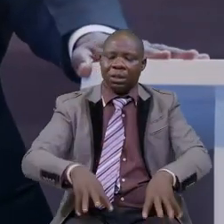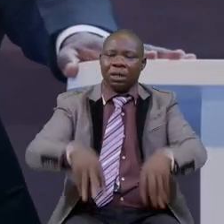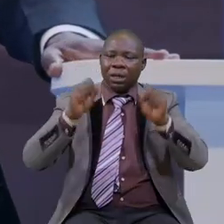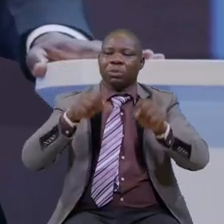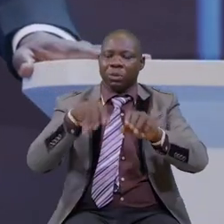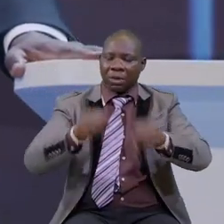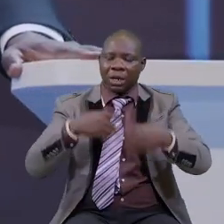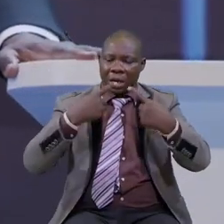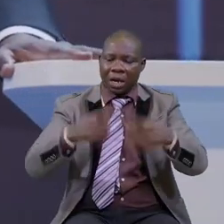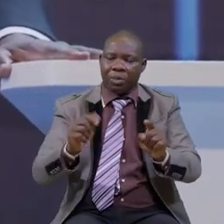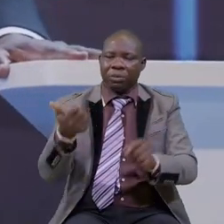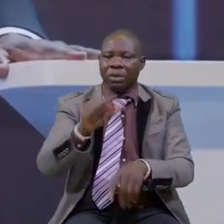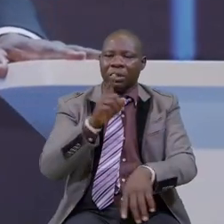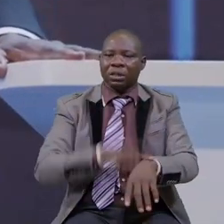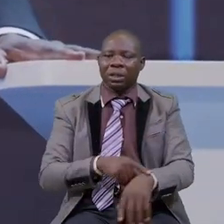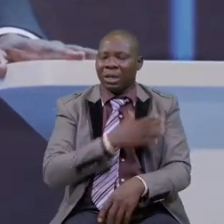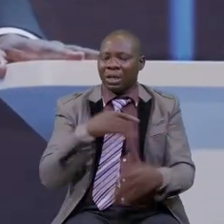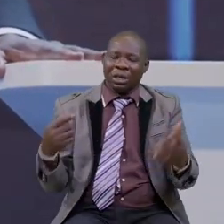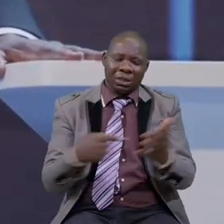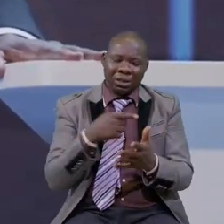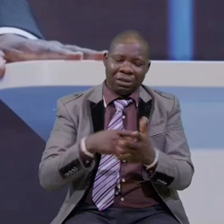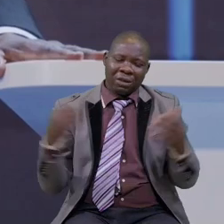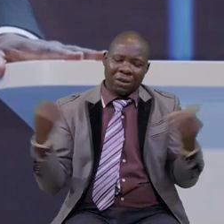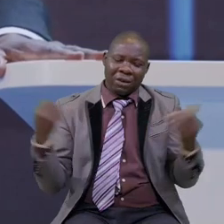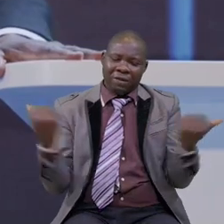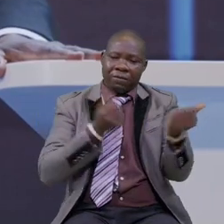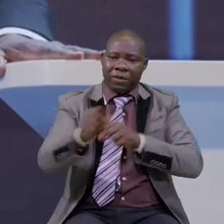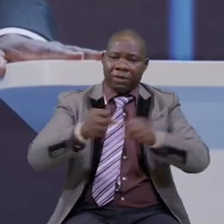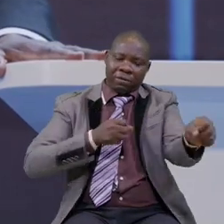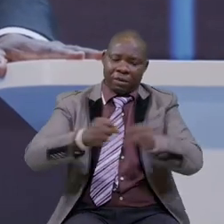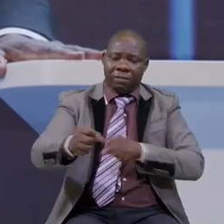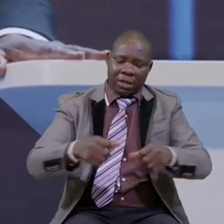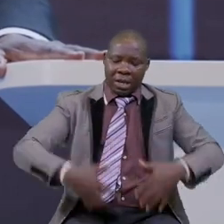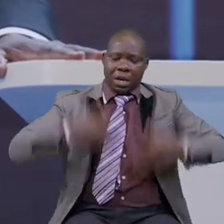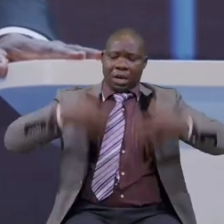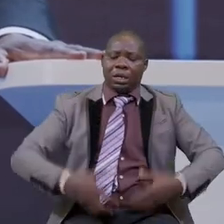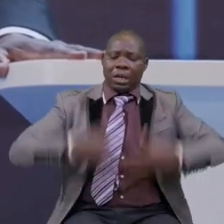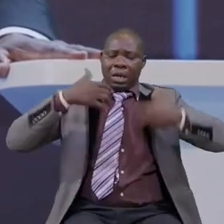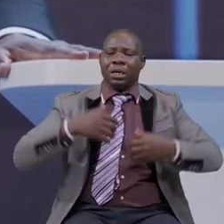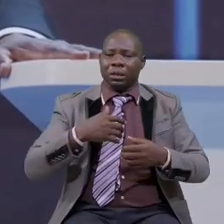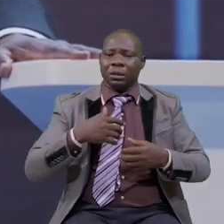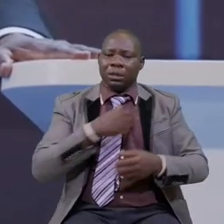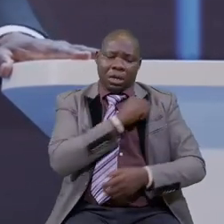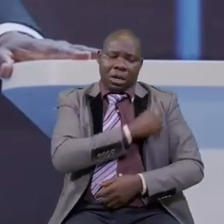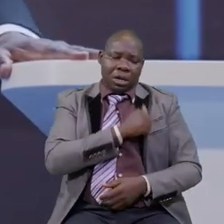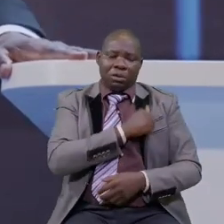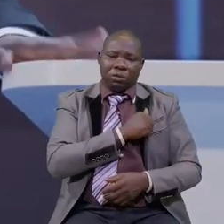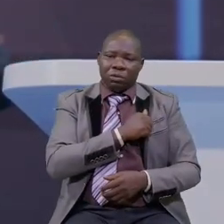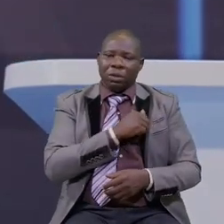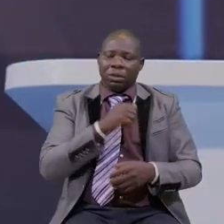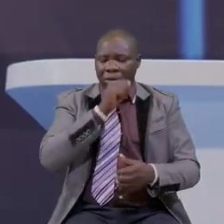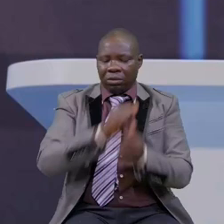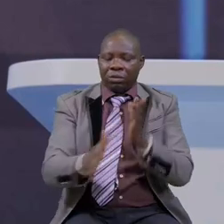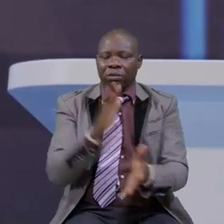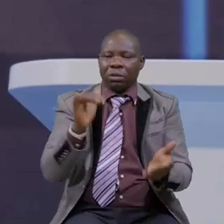moment. Et c'est baga, baga, baga. Cette attitude, cette disposition colérique-là, débarrasse-toi